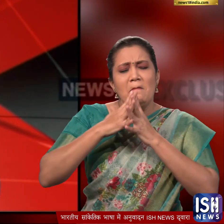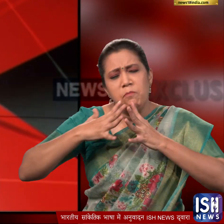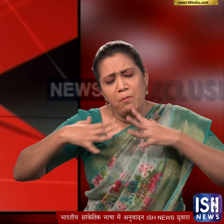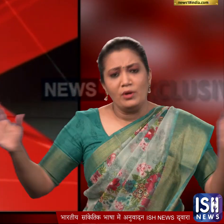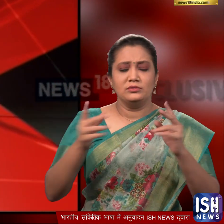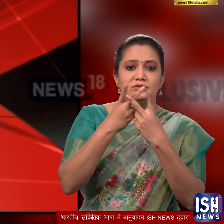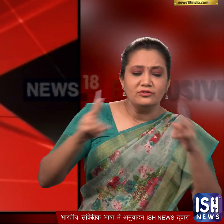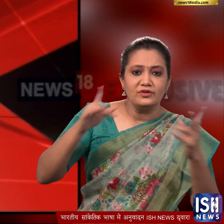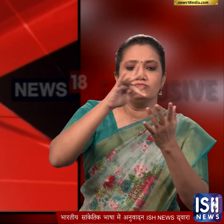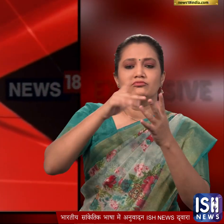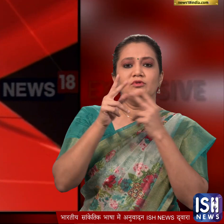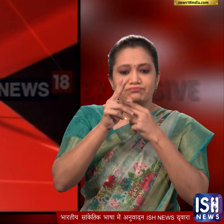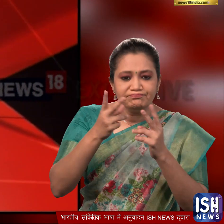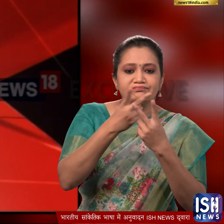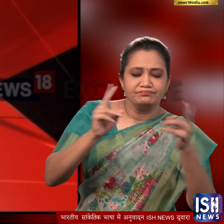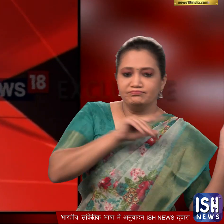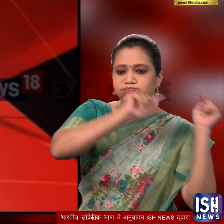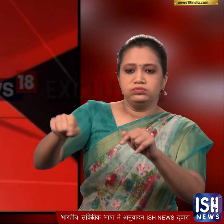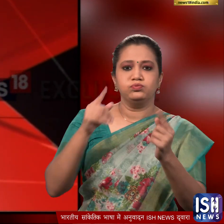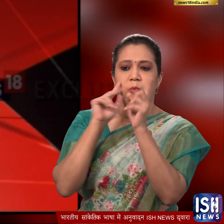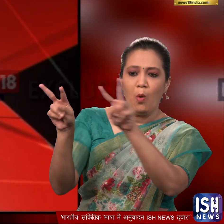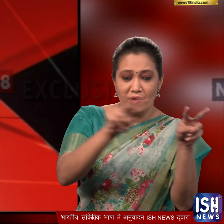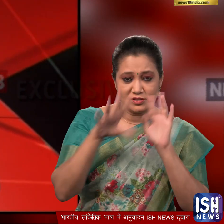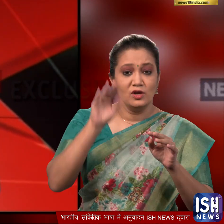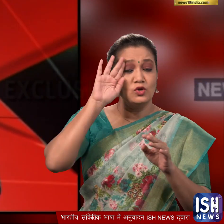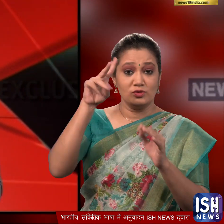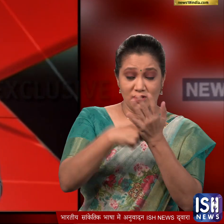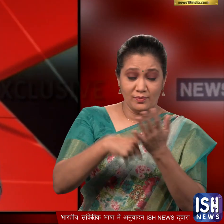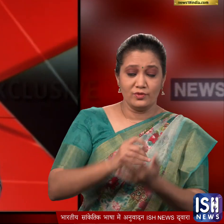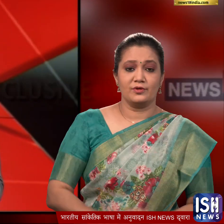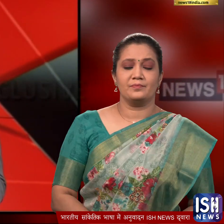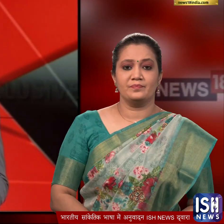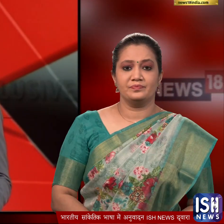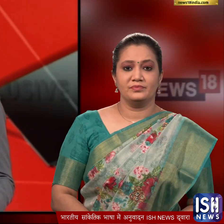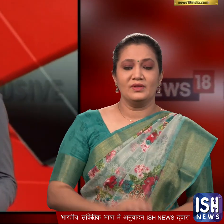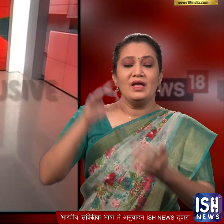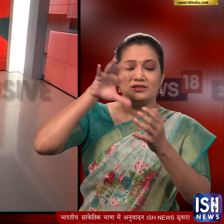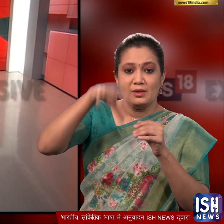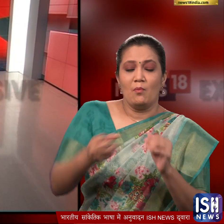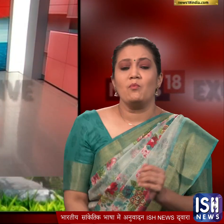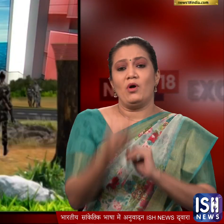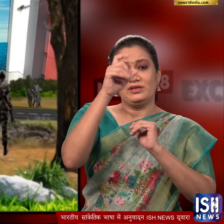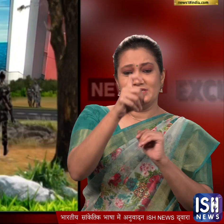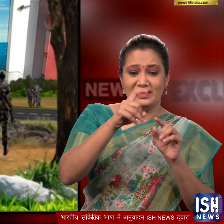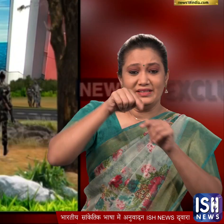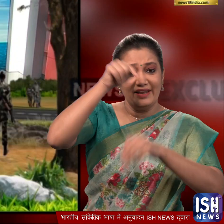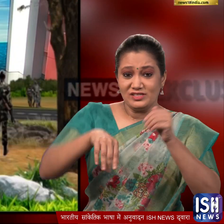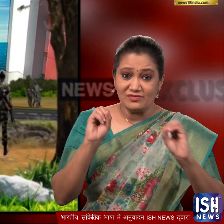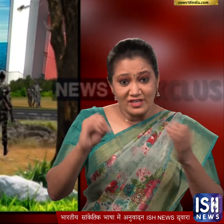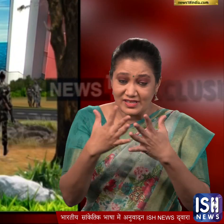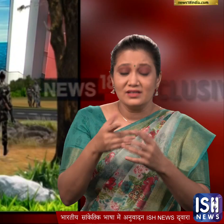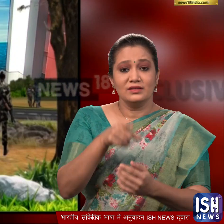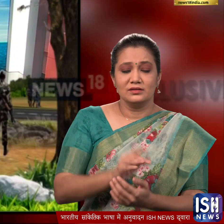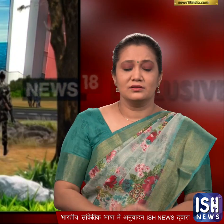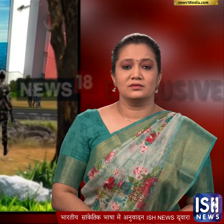है जब बड़ी संख्या में केंद्रीय अर्धसैनिक बल के जवानों की तैनाती की गई है। न्यूज 18 के अमित पांडे की रिपोर्ट है कि राज्य में सुबह 7 बजे से होने वाले